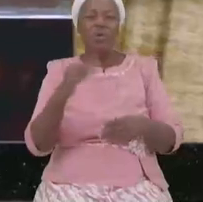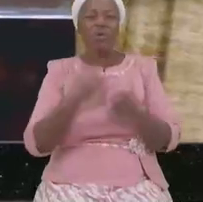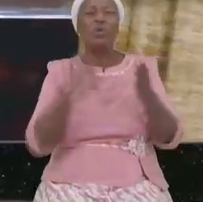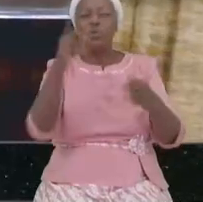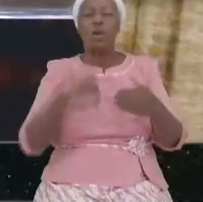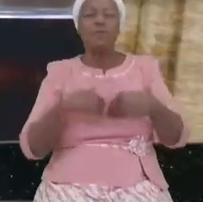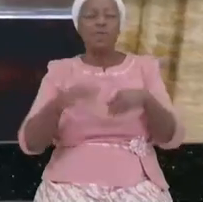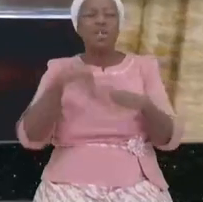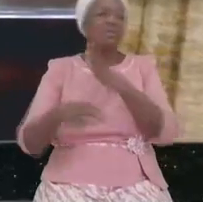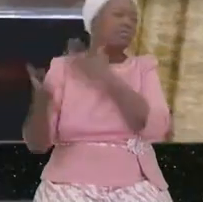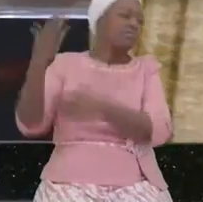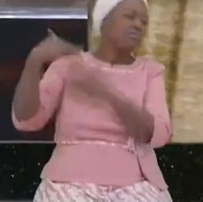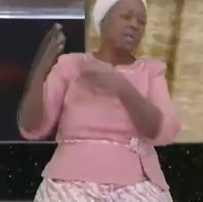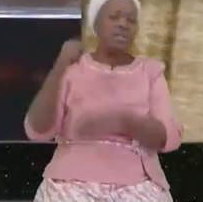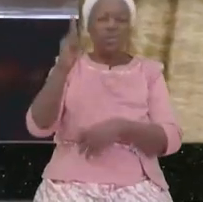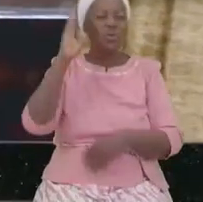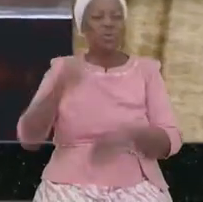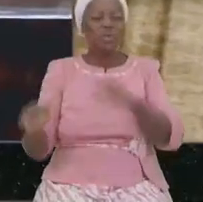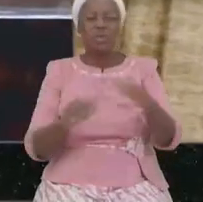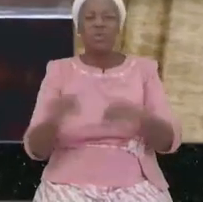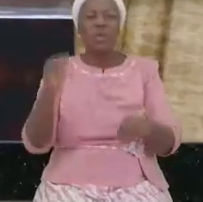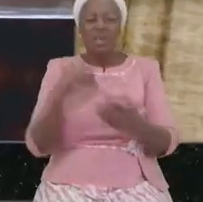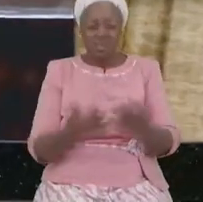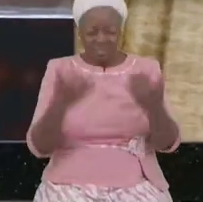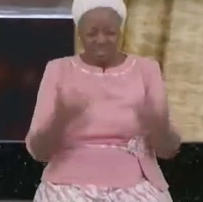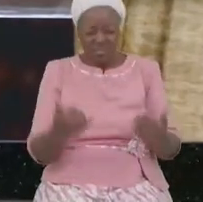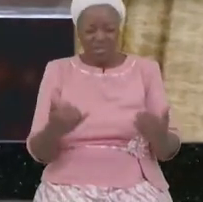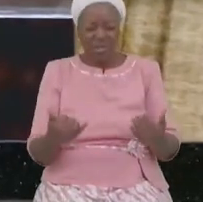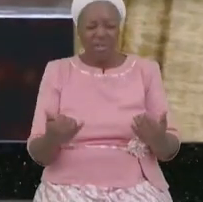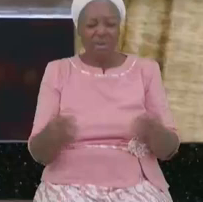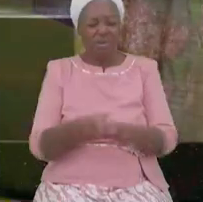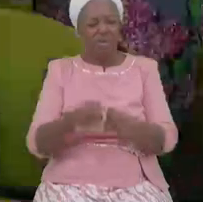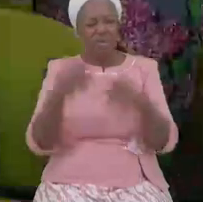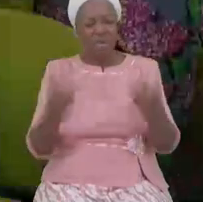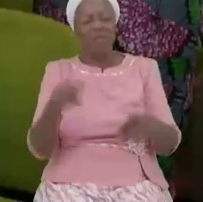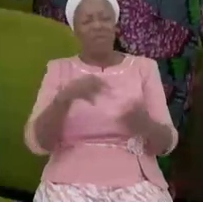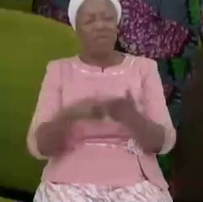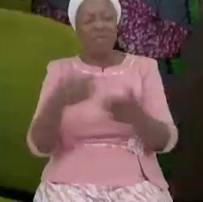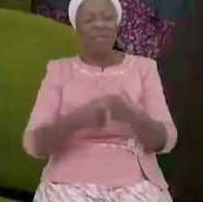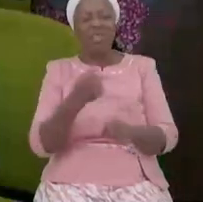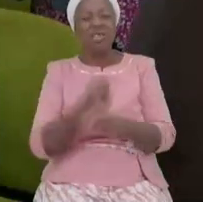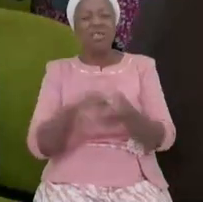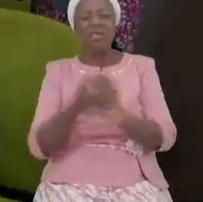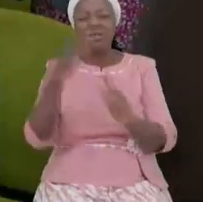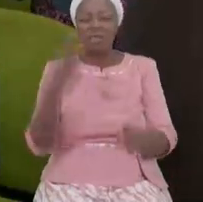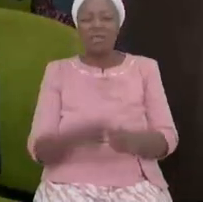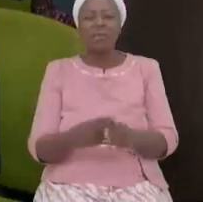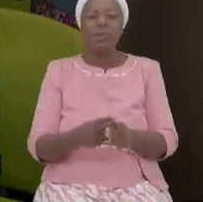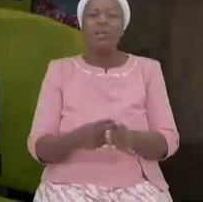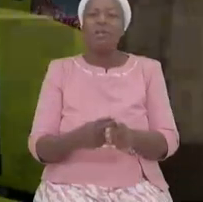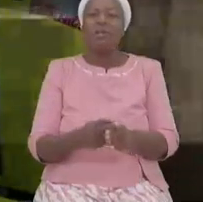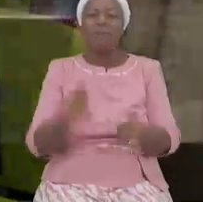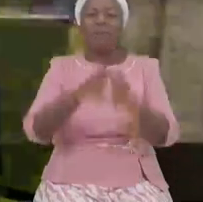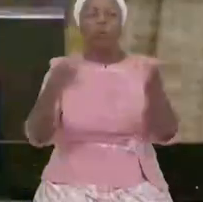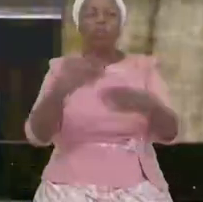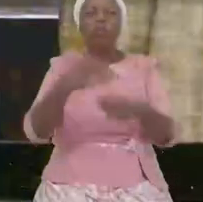passé, fais même cette année au nom de Jésus. Ouvre les écluses des